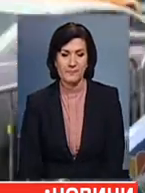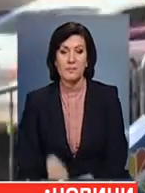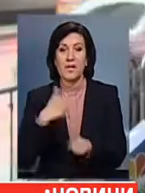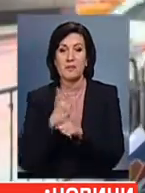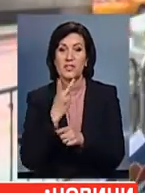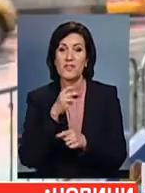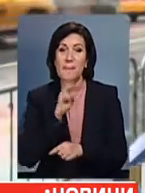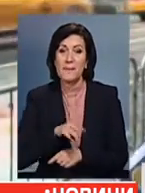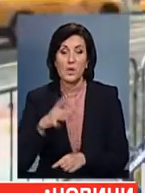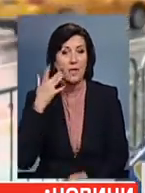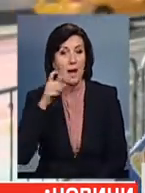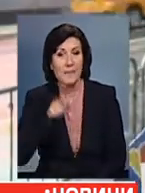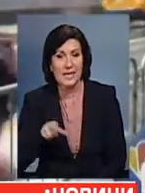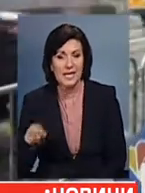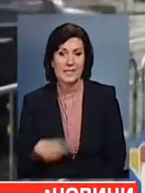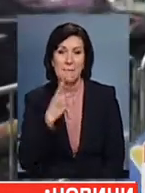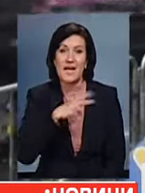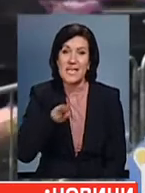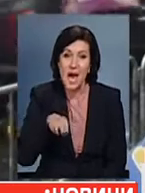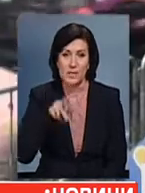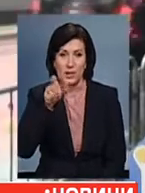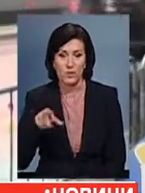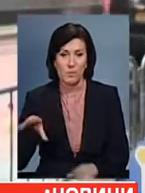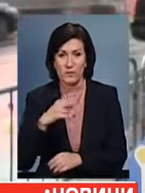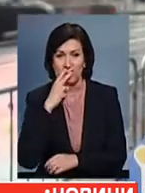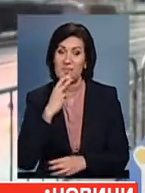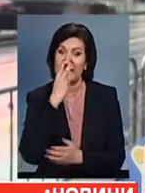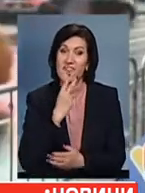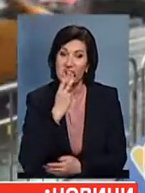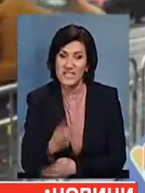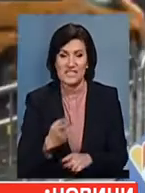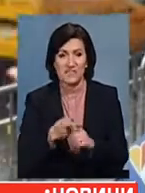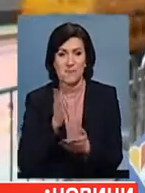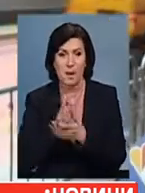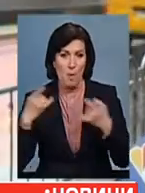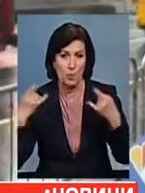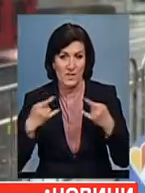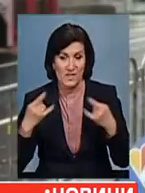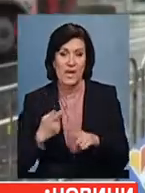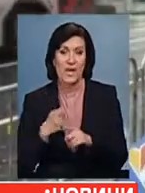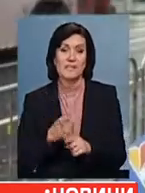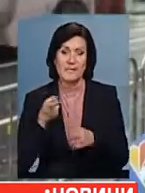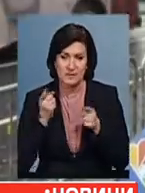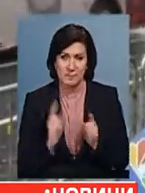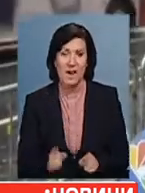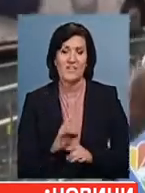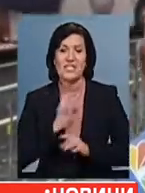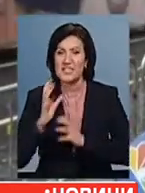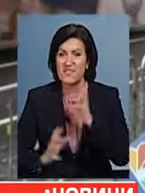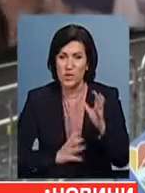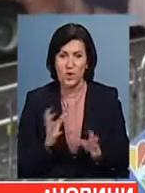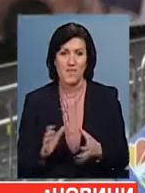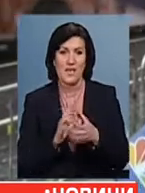Більше як 200 мільйонів американців та понад мільярд людей по всьому світі дивитимуться це в прямому ефірі. Це справді світове святкування.